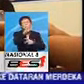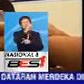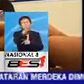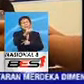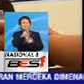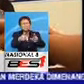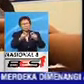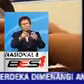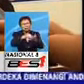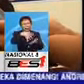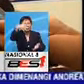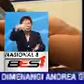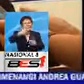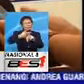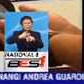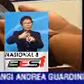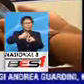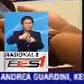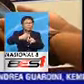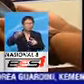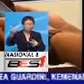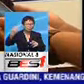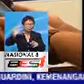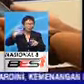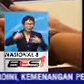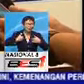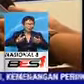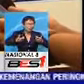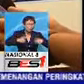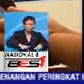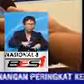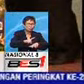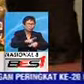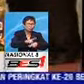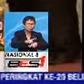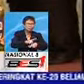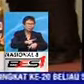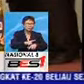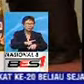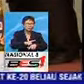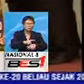juga daripada maklumat yang terima juga ada berlaku di negeri Kelantan sana.